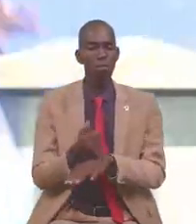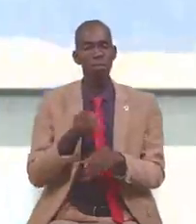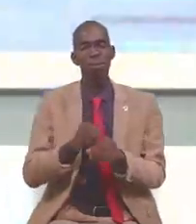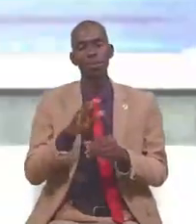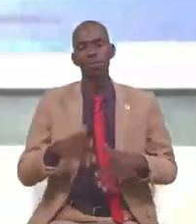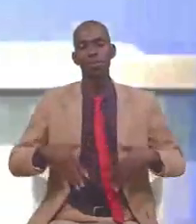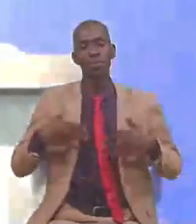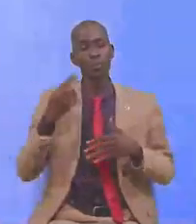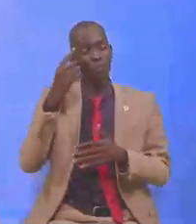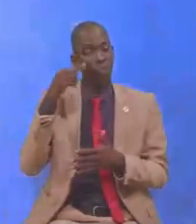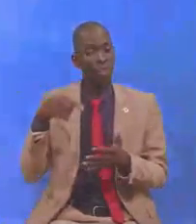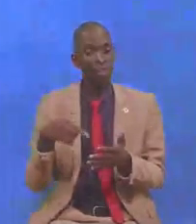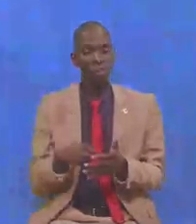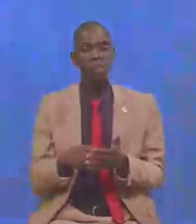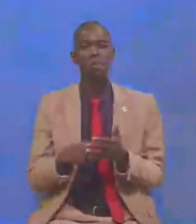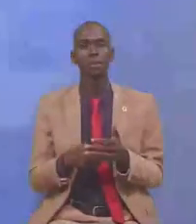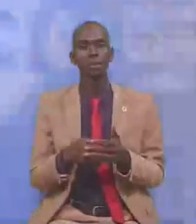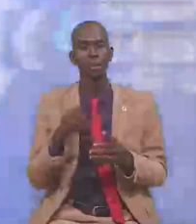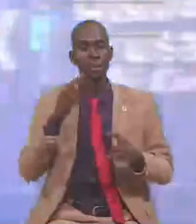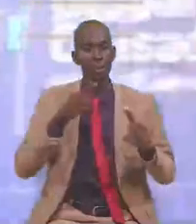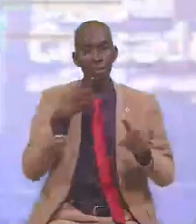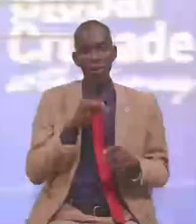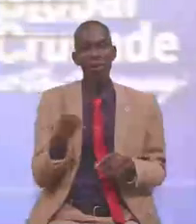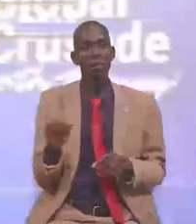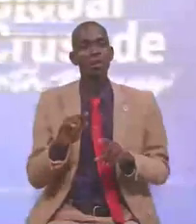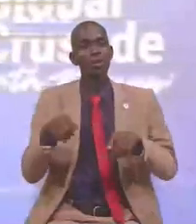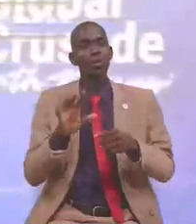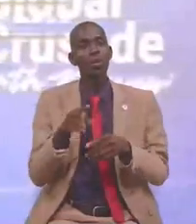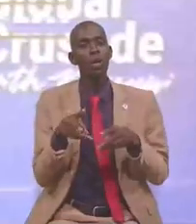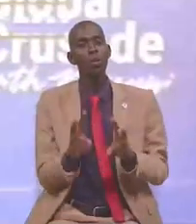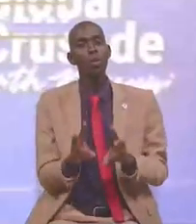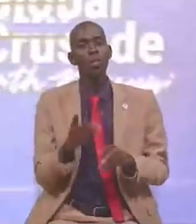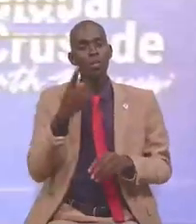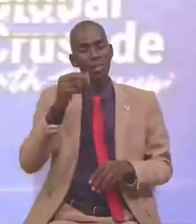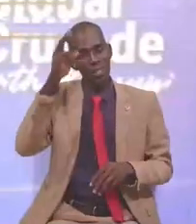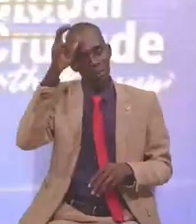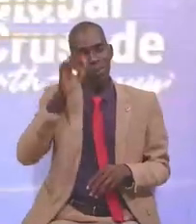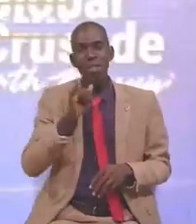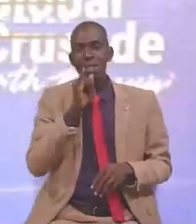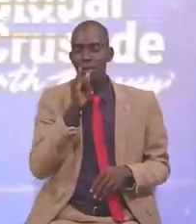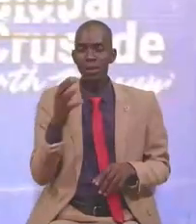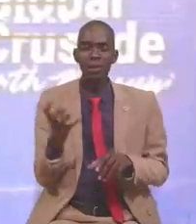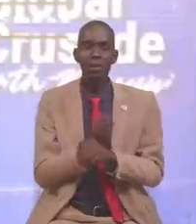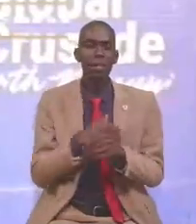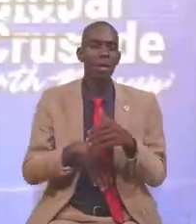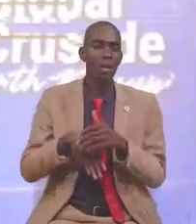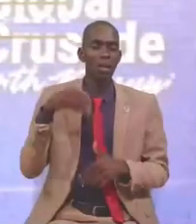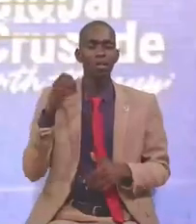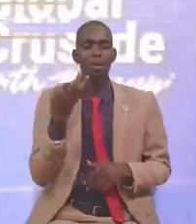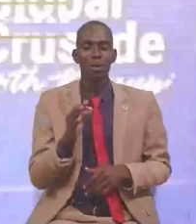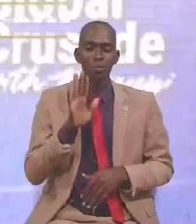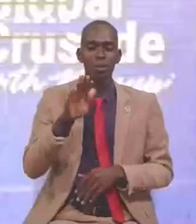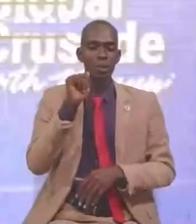ta vie. À cause de cette parole, va. Le démon est sorti de ta